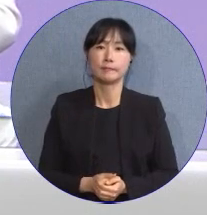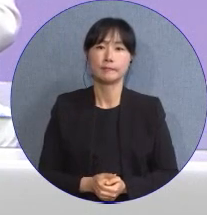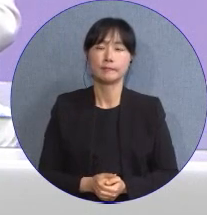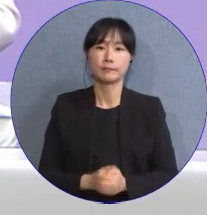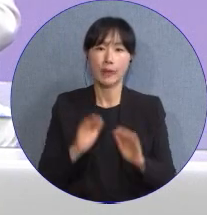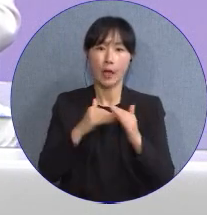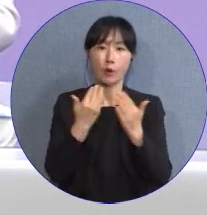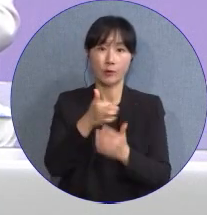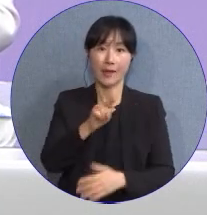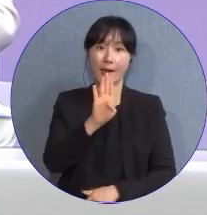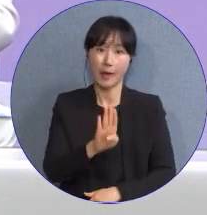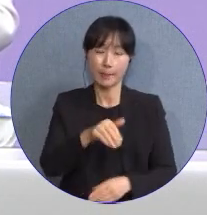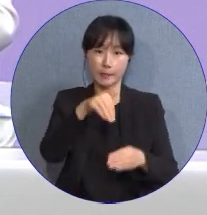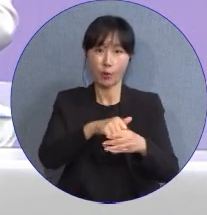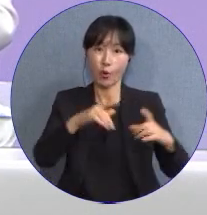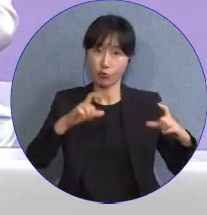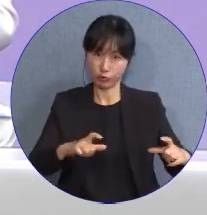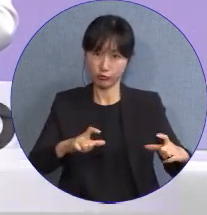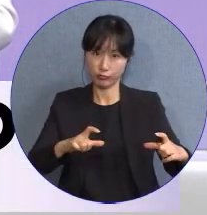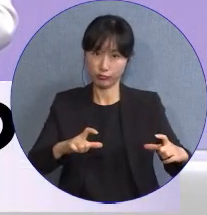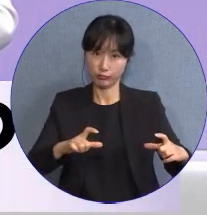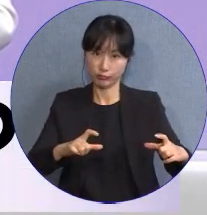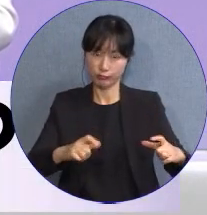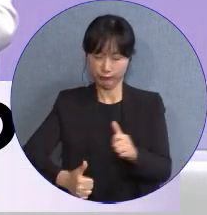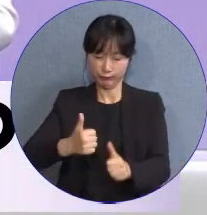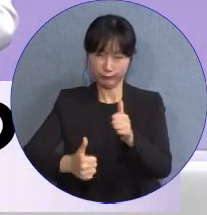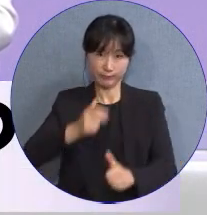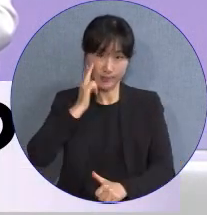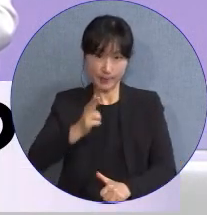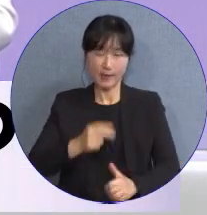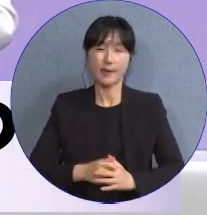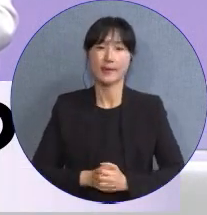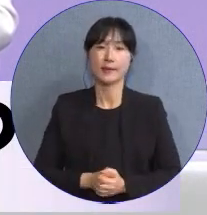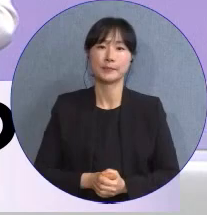네, 해운대구갑 선거구에선 치열한 선거전이 치러졌죠.